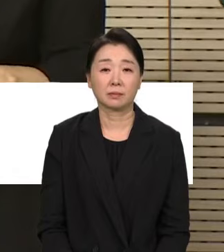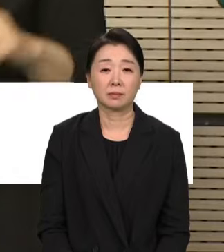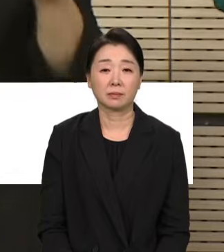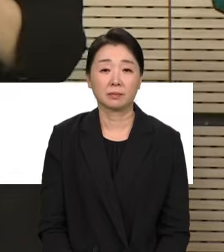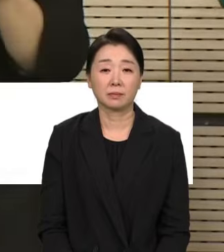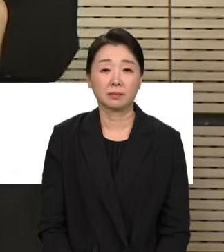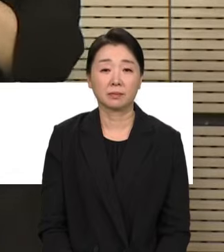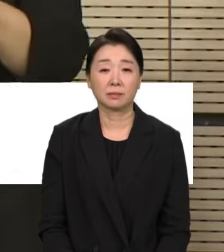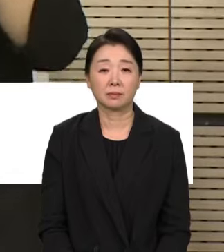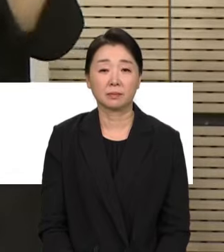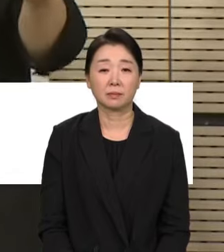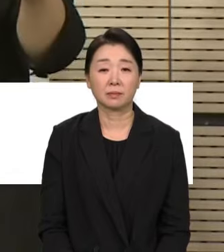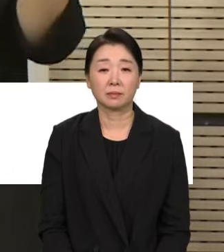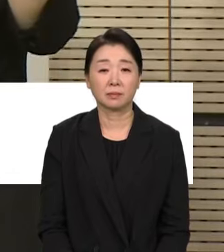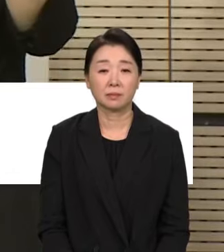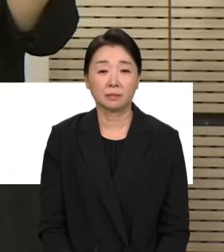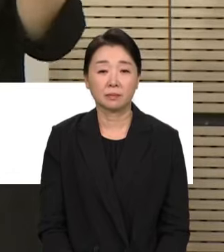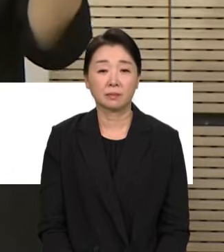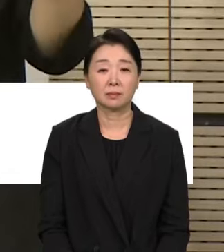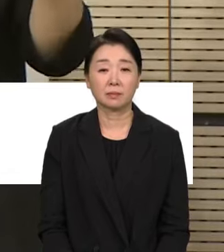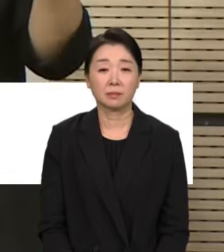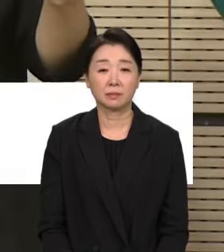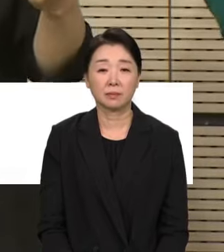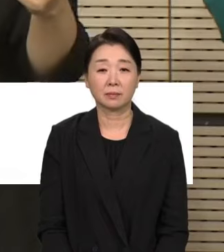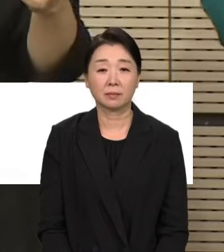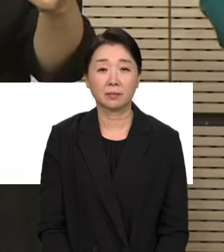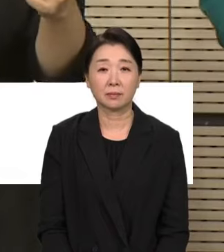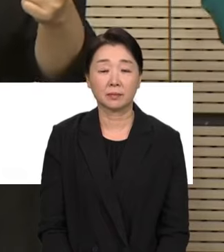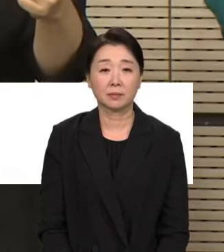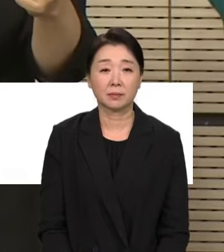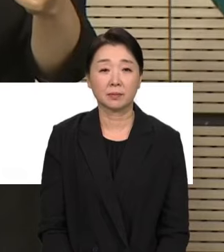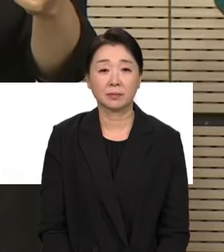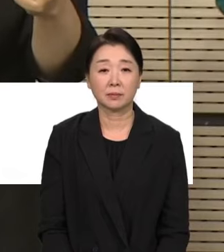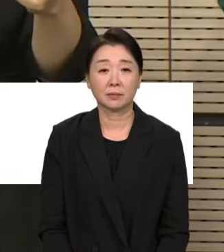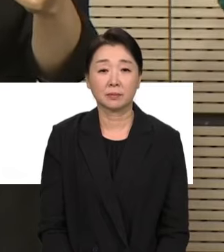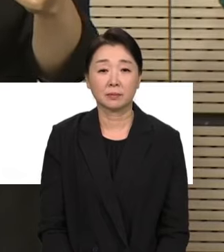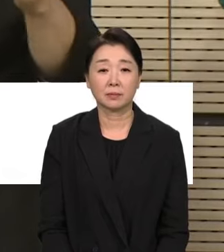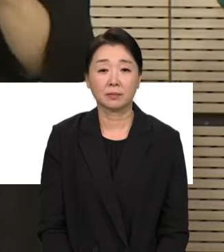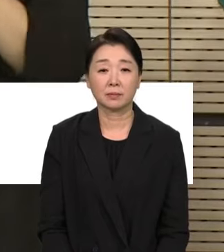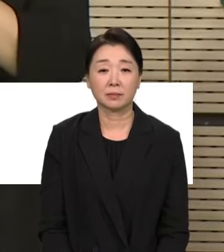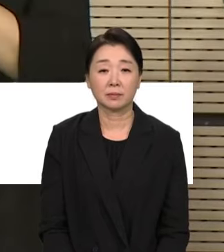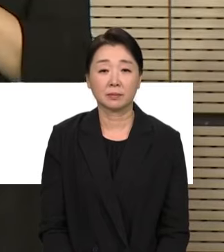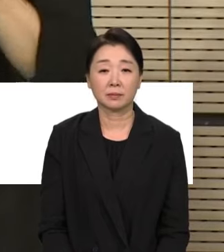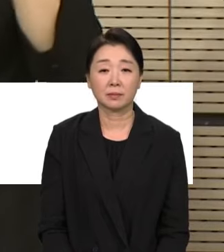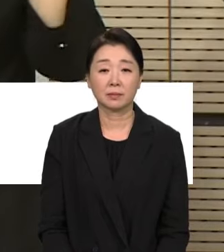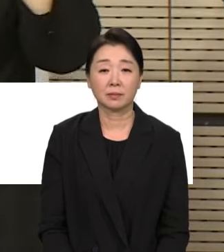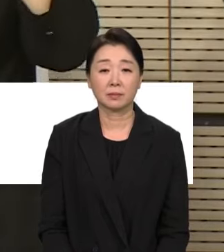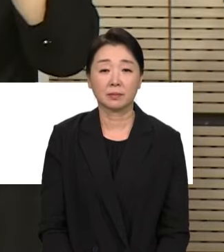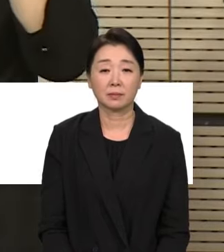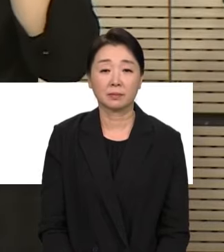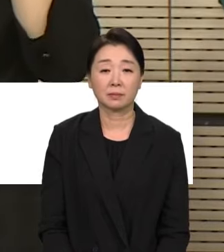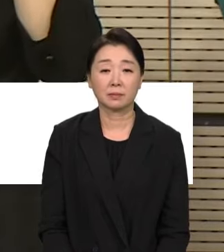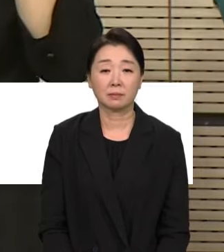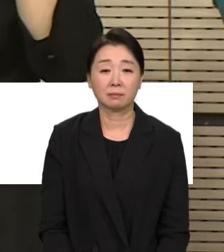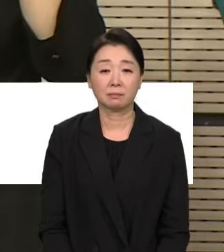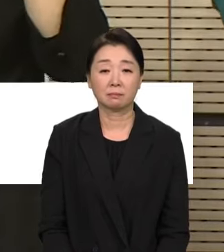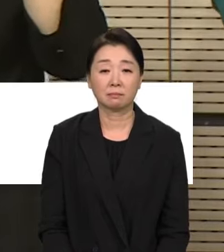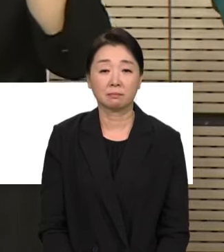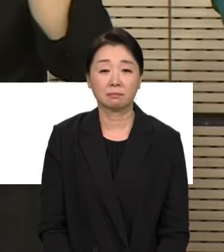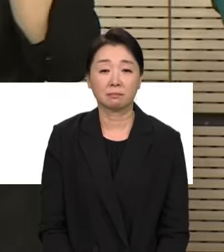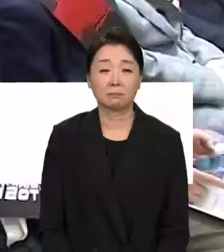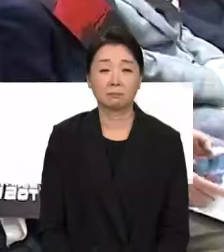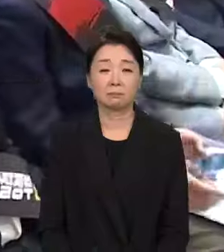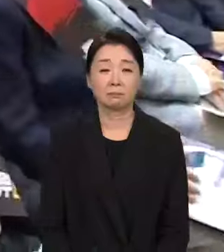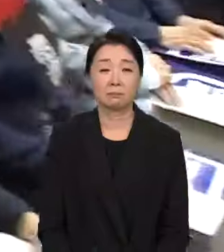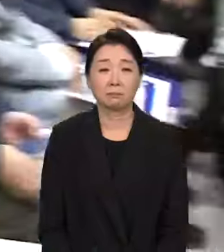시정조치 명령을 내리고 위반하는 경우에 그 10억 원 범위 내에서 과징금이 부과가 가능을